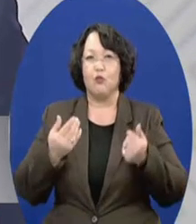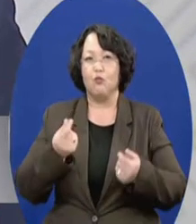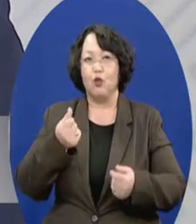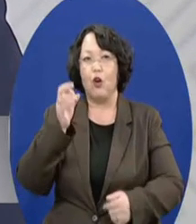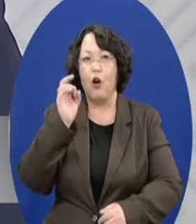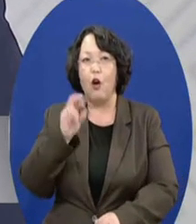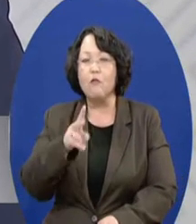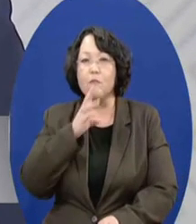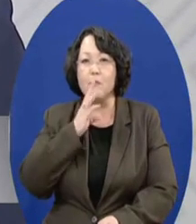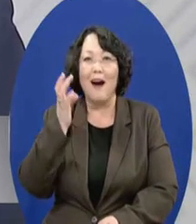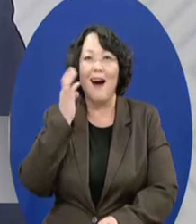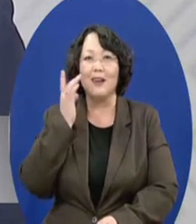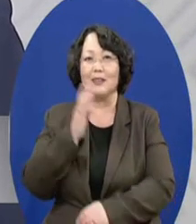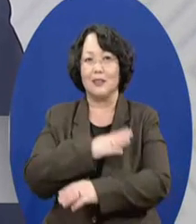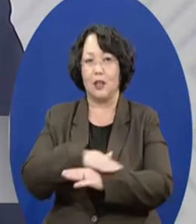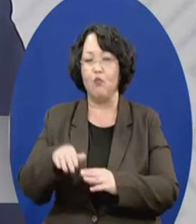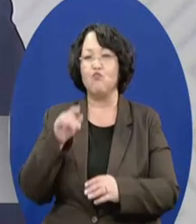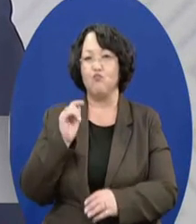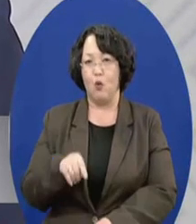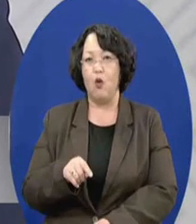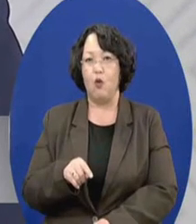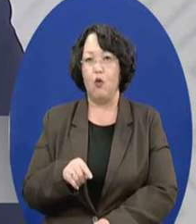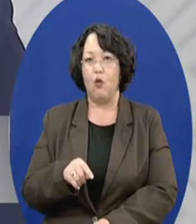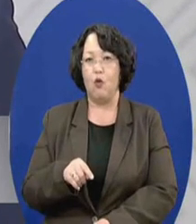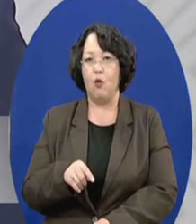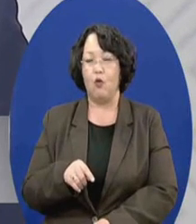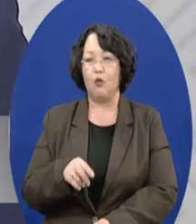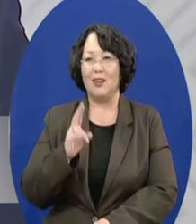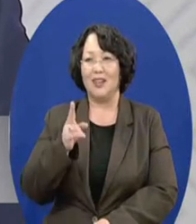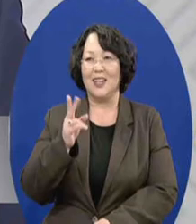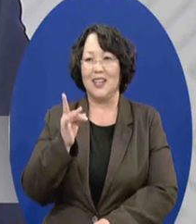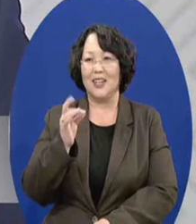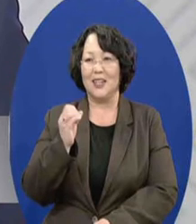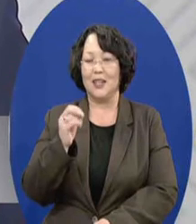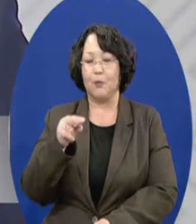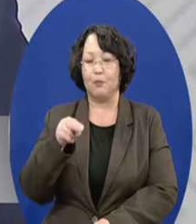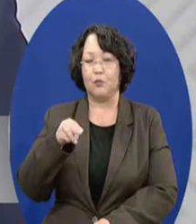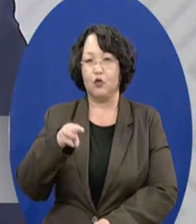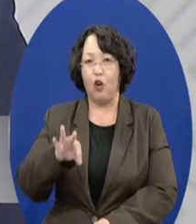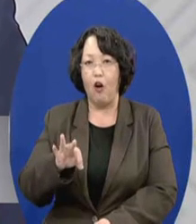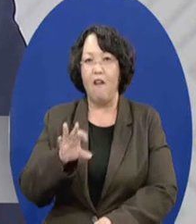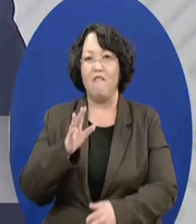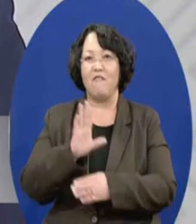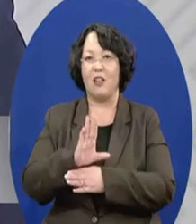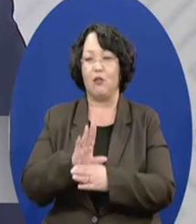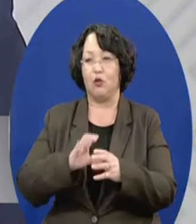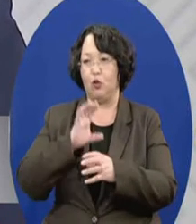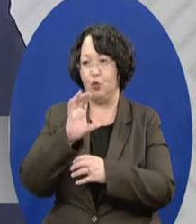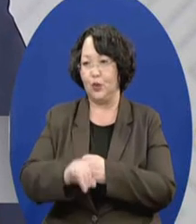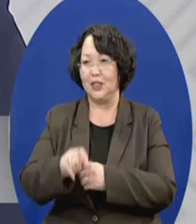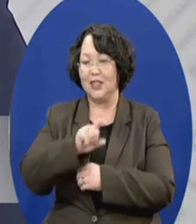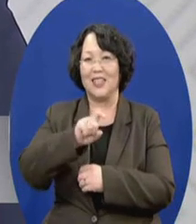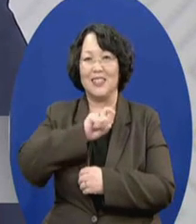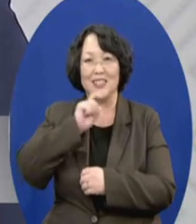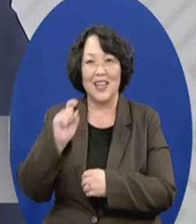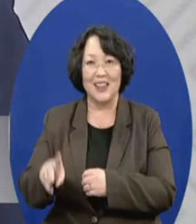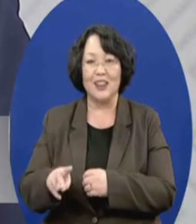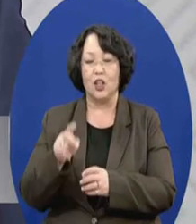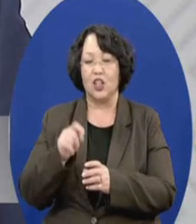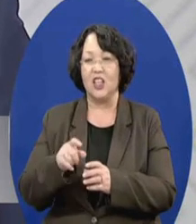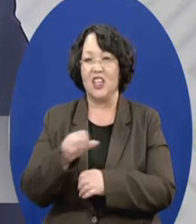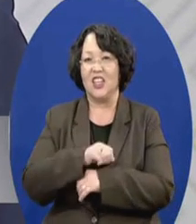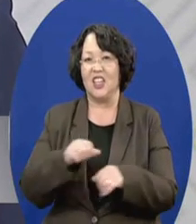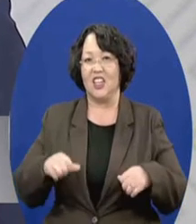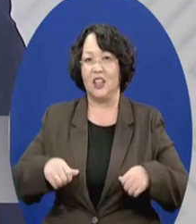одоо сэтл байгаа. Энэ сэтлүүд нийлээд одоо крипто валютыг олон улсын зах зээл дээр одоо иргэд